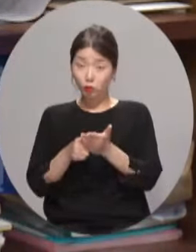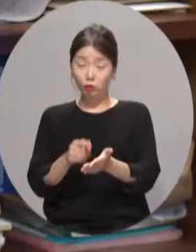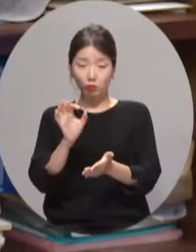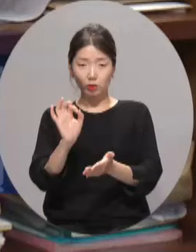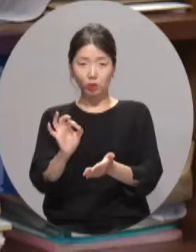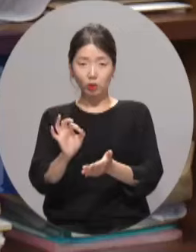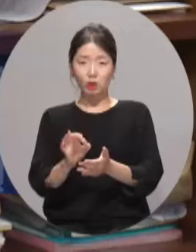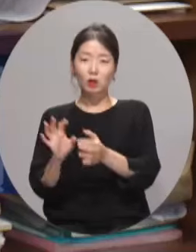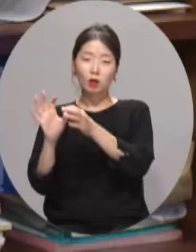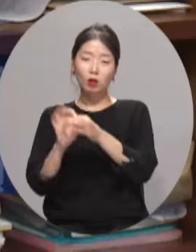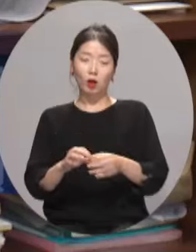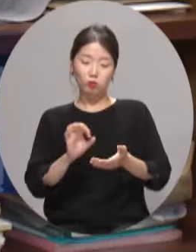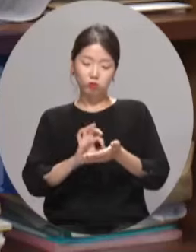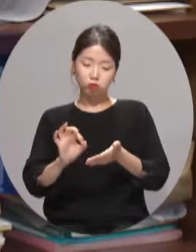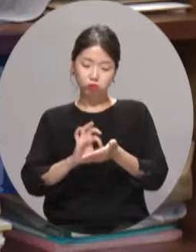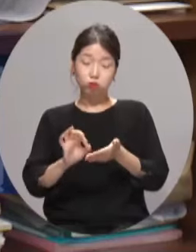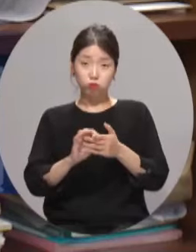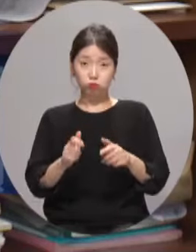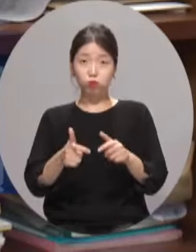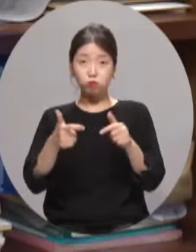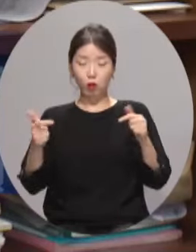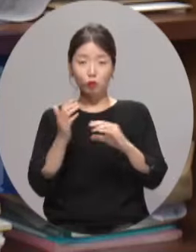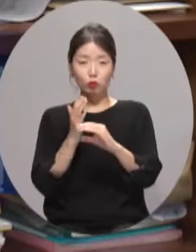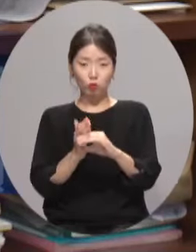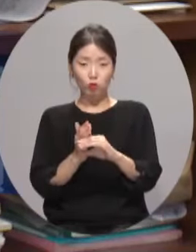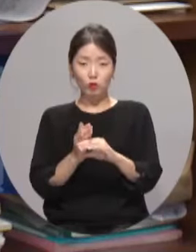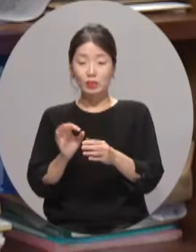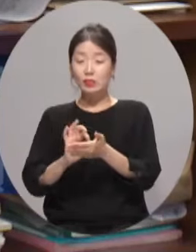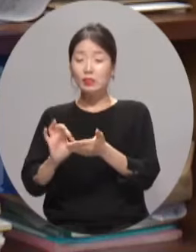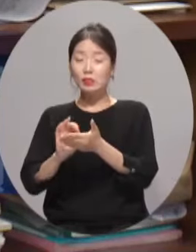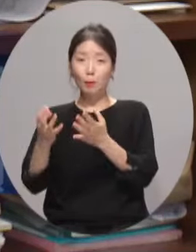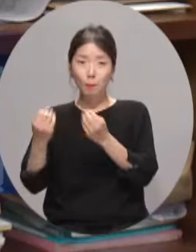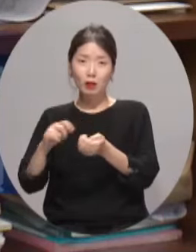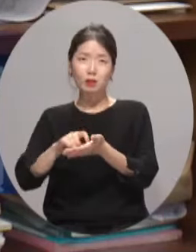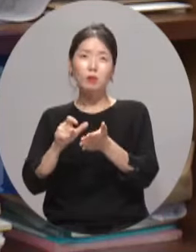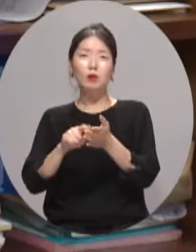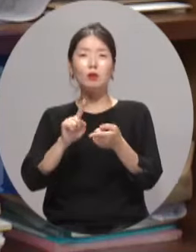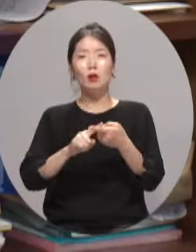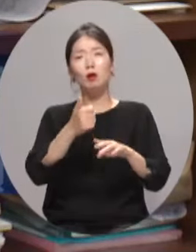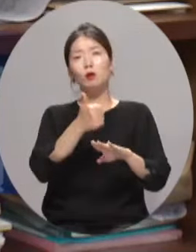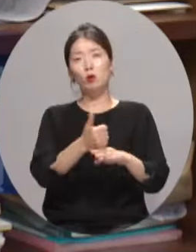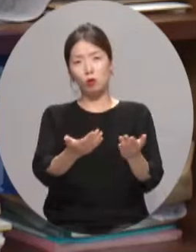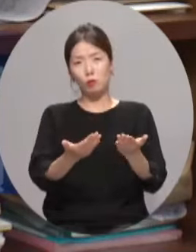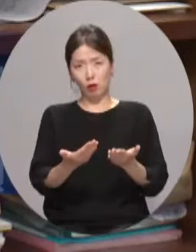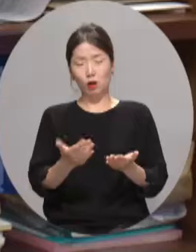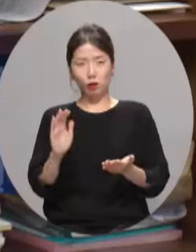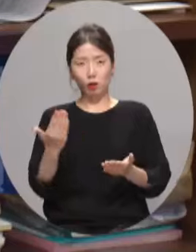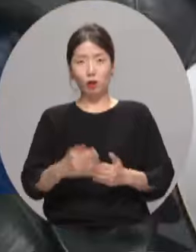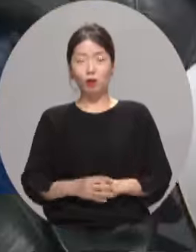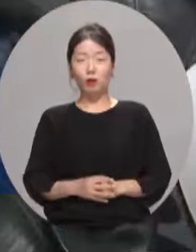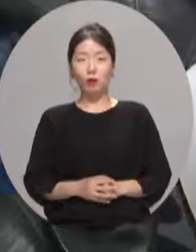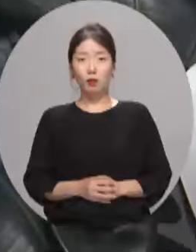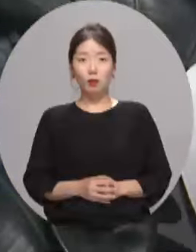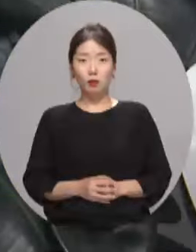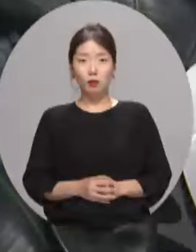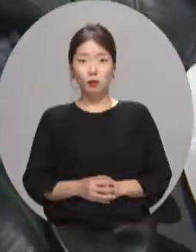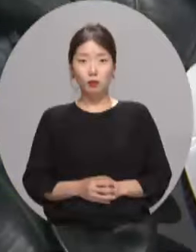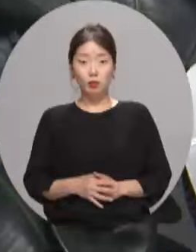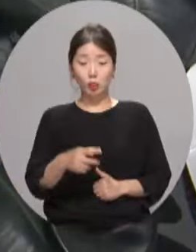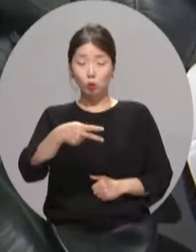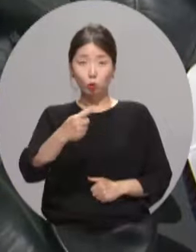업무추진비는 계속 지금 어 늘어나고 있는데요 많이 쓰는 만큼에 대한 결과물도 맞 나와 줘야 된다 생각을 합니다